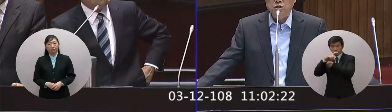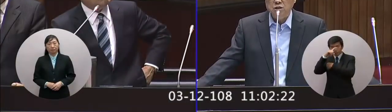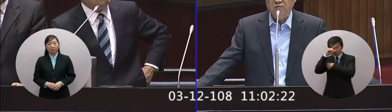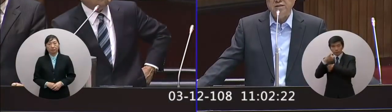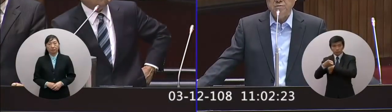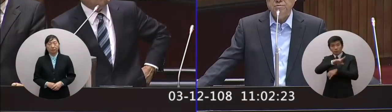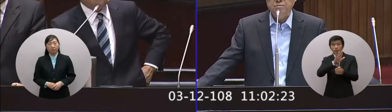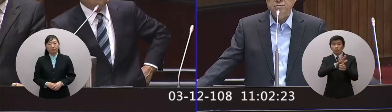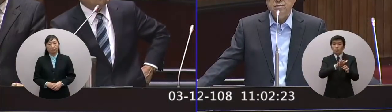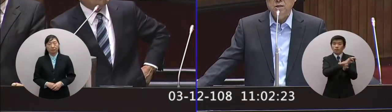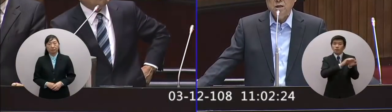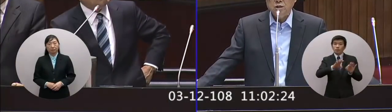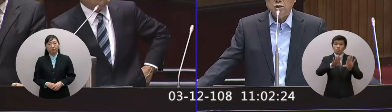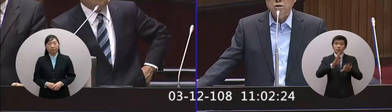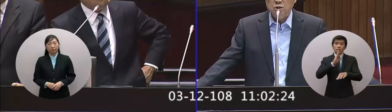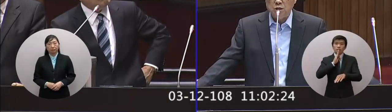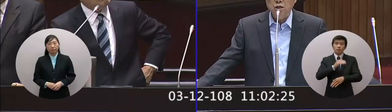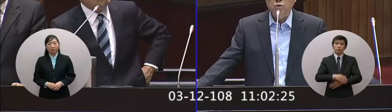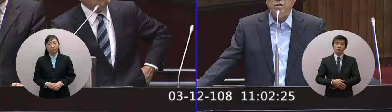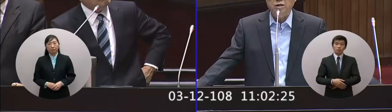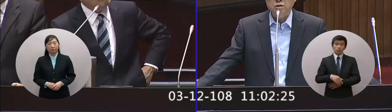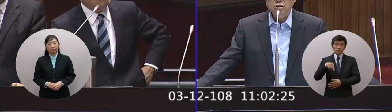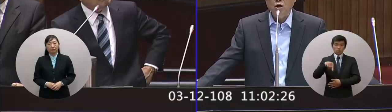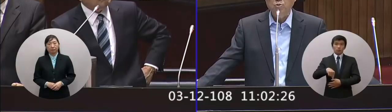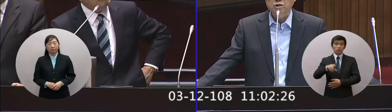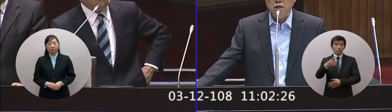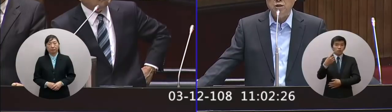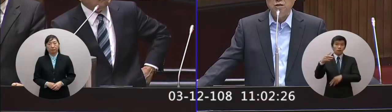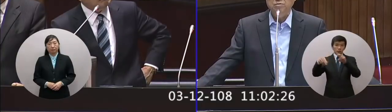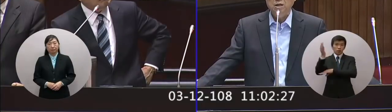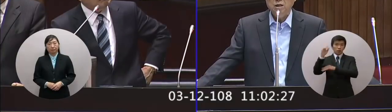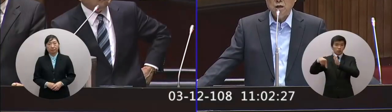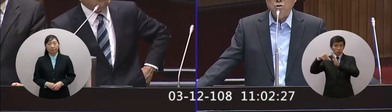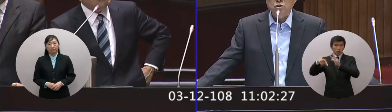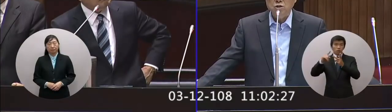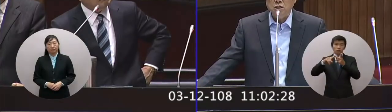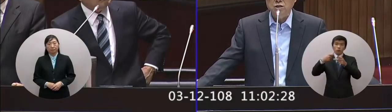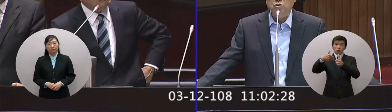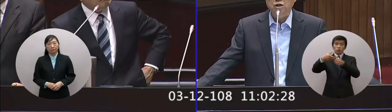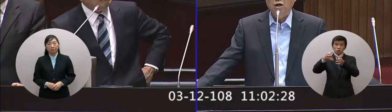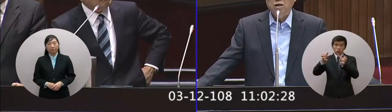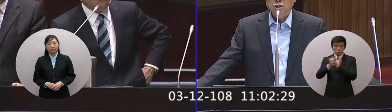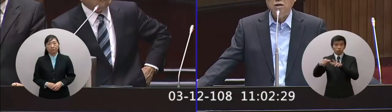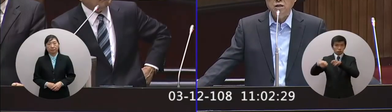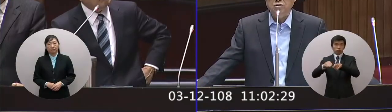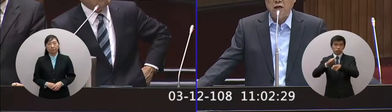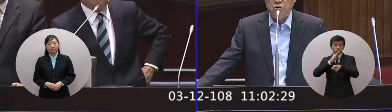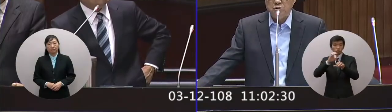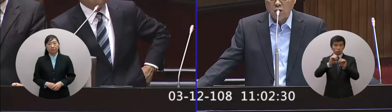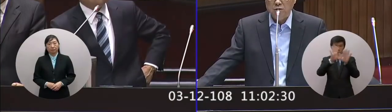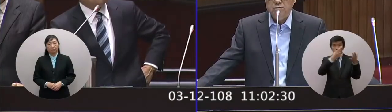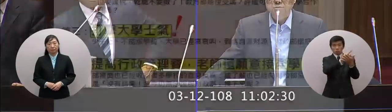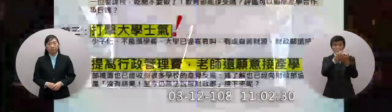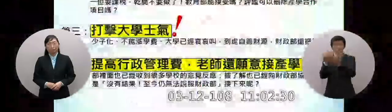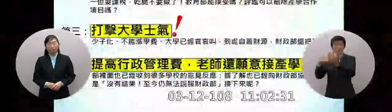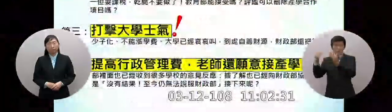让促进经济发展，这是行政院也是教育部的政策，要求各级学校一定要产